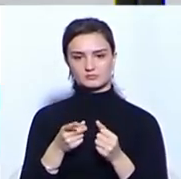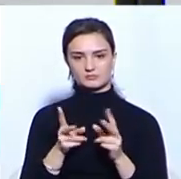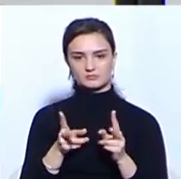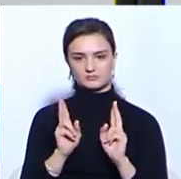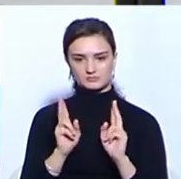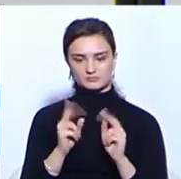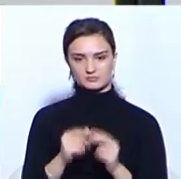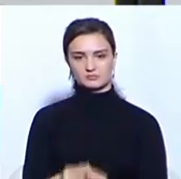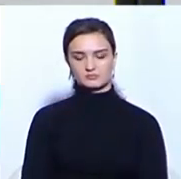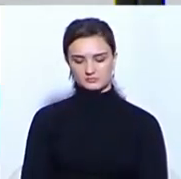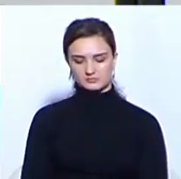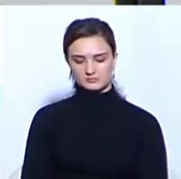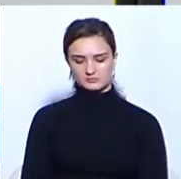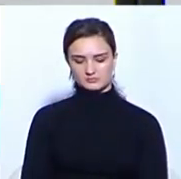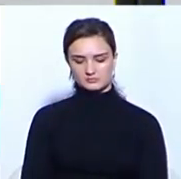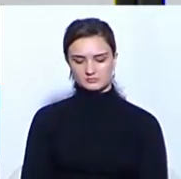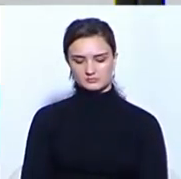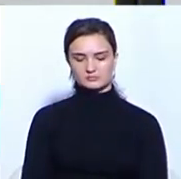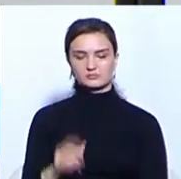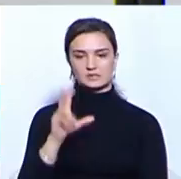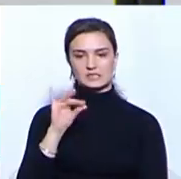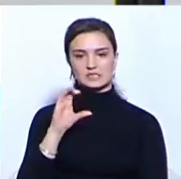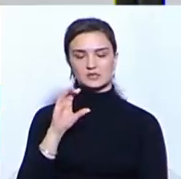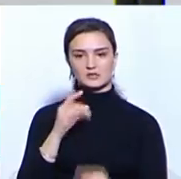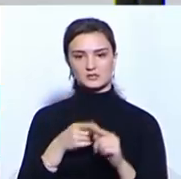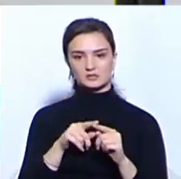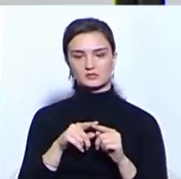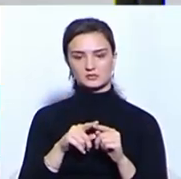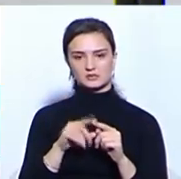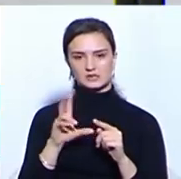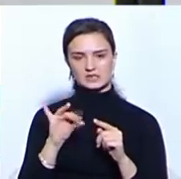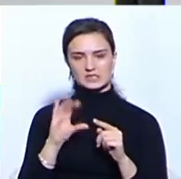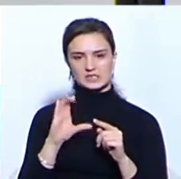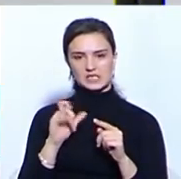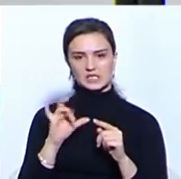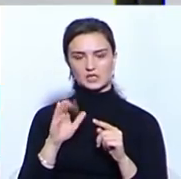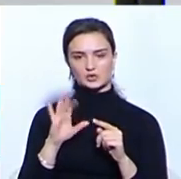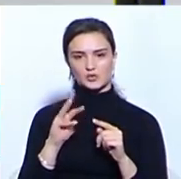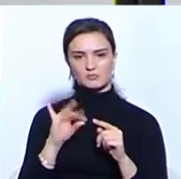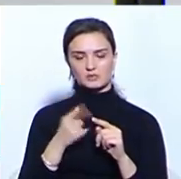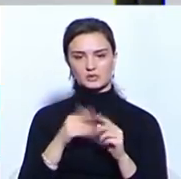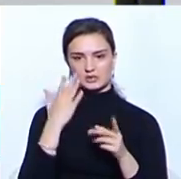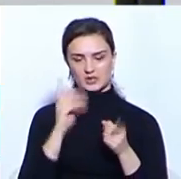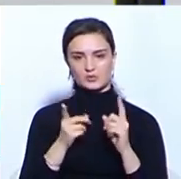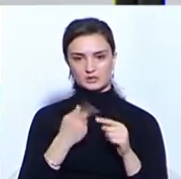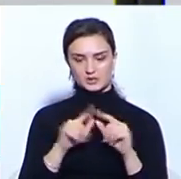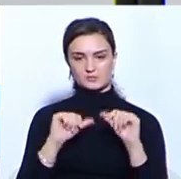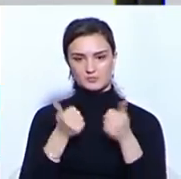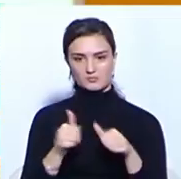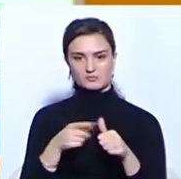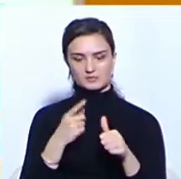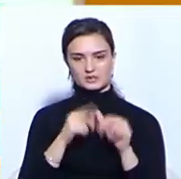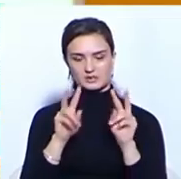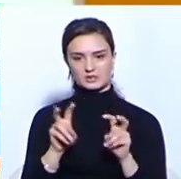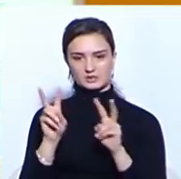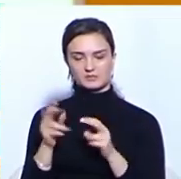ამპუტაცია ან ექსტირპაცია ან ჰისტერექტომია, ან სუბტოტალური ჰისტერექტომია. რეალურად ეს არის მეთოდების სახელები,